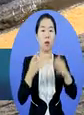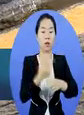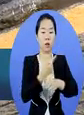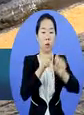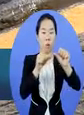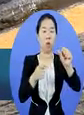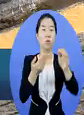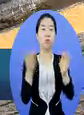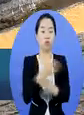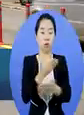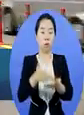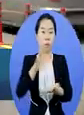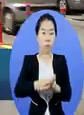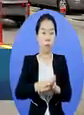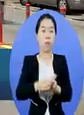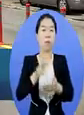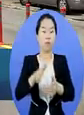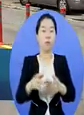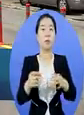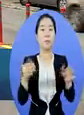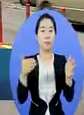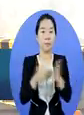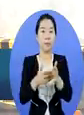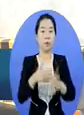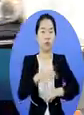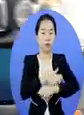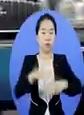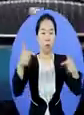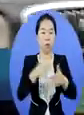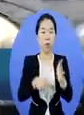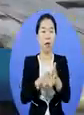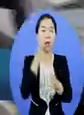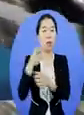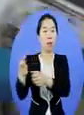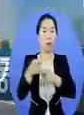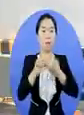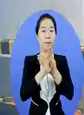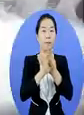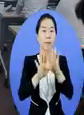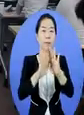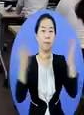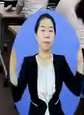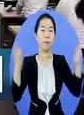시행했던 보수공사를 마치고 시민들의 교통 불편을 최소화하기 위해 1개월을 앞당겨 임시 개통했습니다.